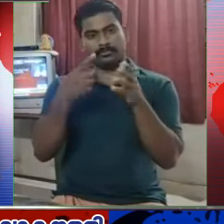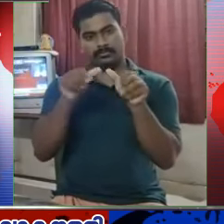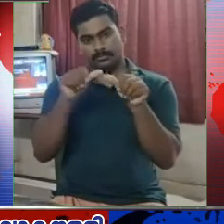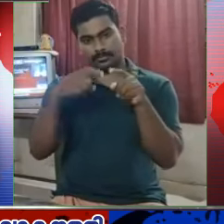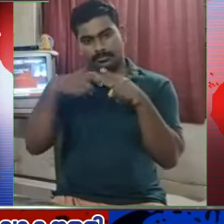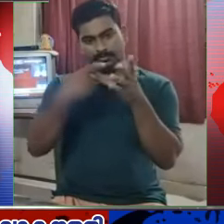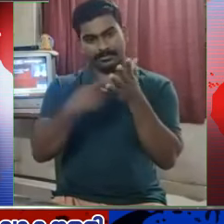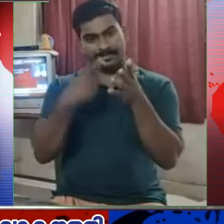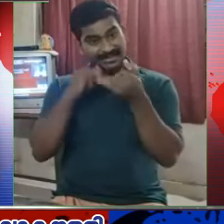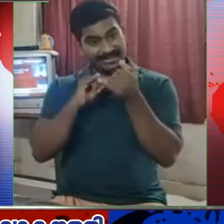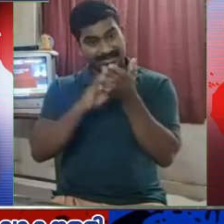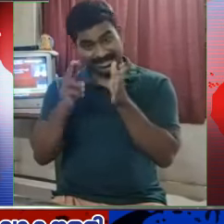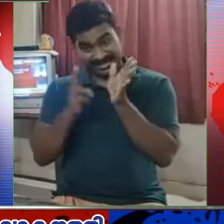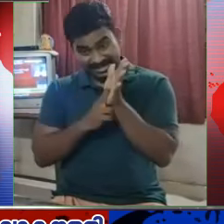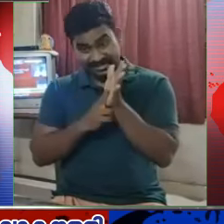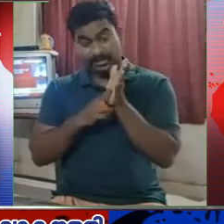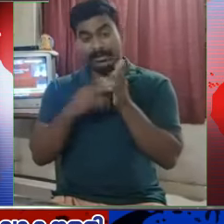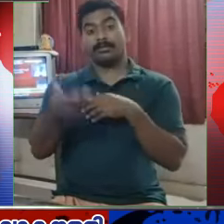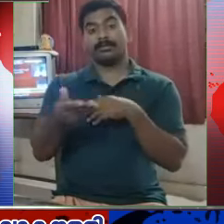ടാസ്ക് ഫോഴ്സ് രൂപീകരിച്ചു.